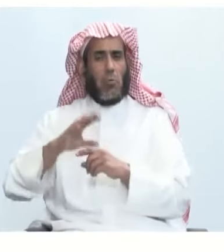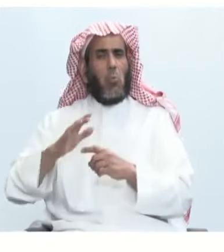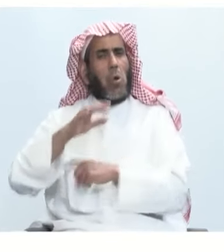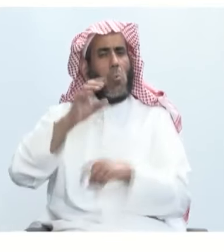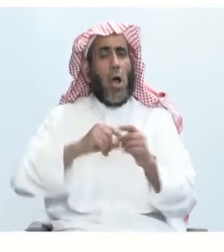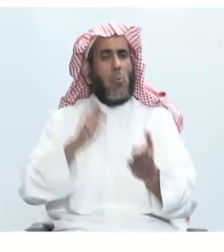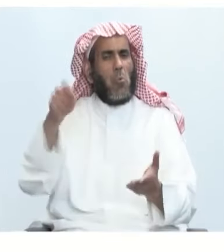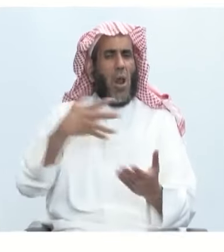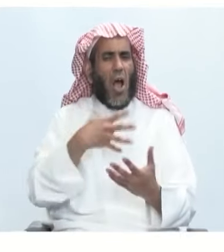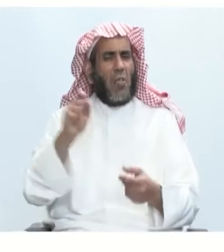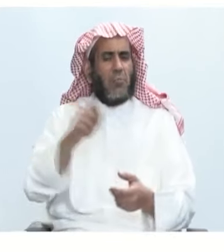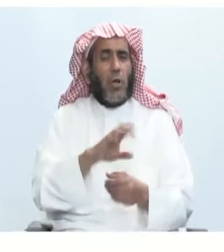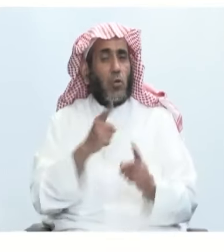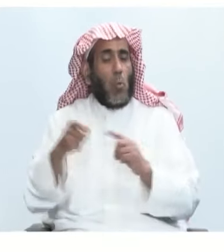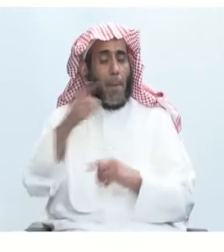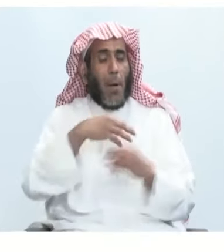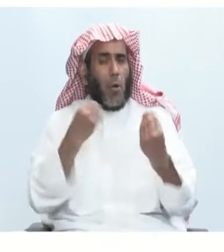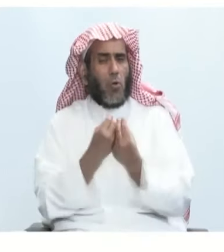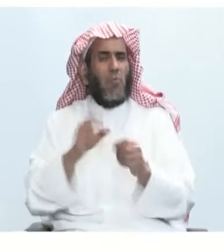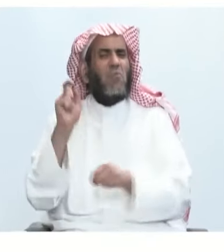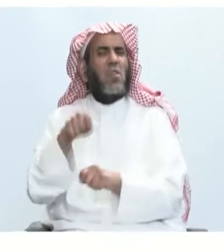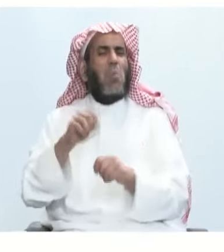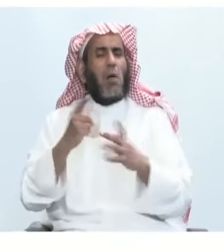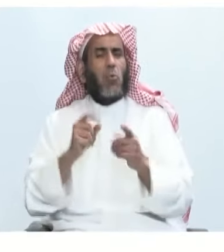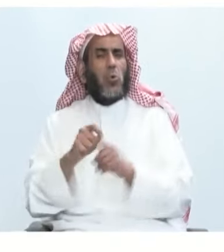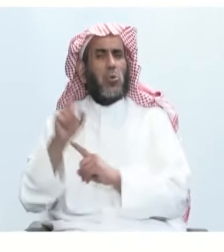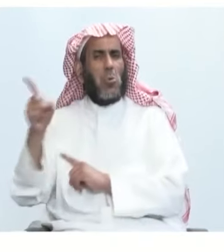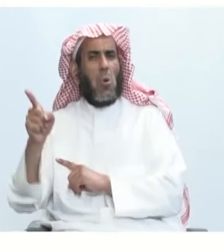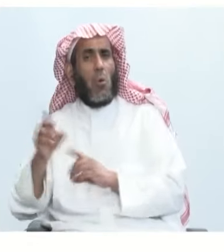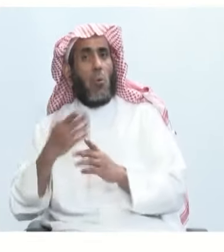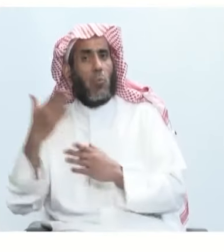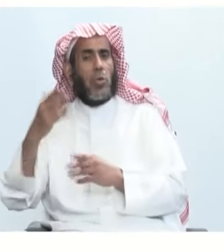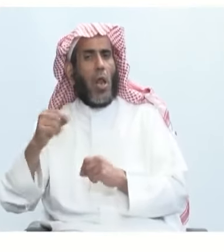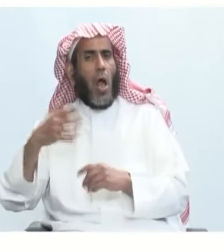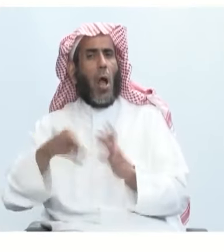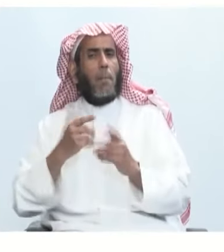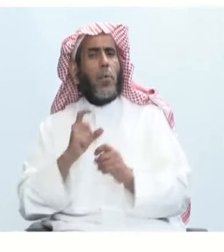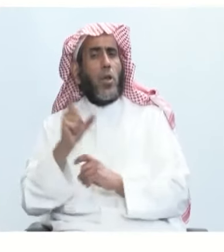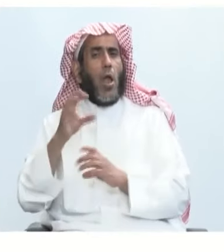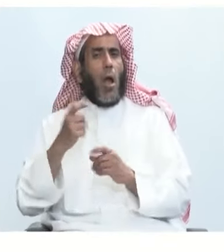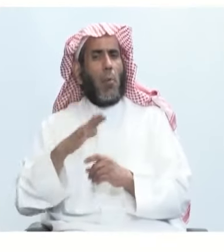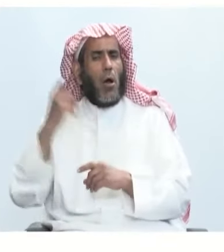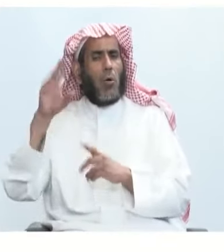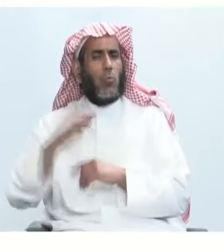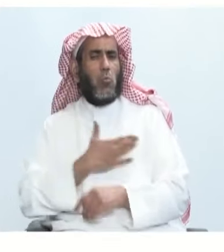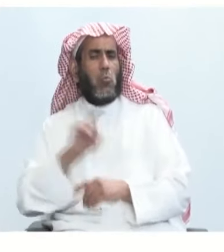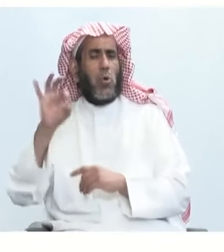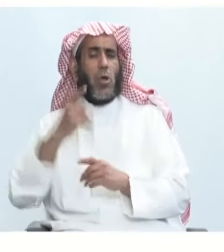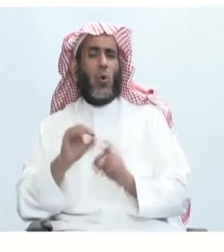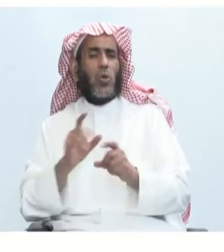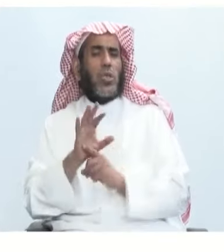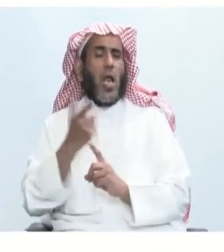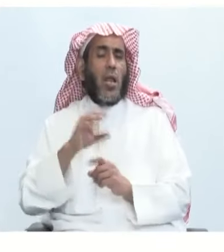والقاضي ايضا انتم مع بعضكم ثم تذكر حجج المدعي العام ثم تذكر حجج المحامي تذكر المدعي